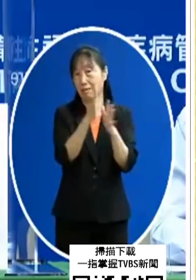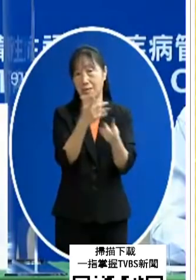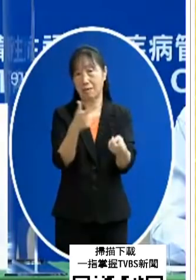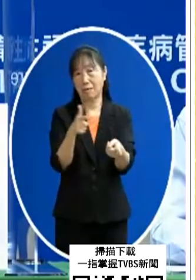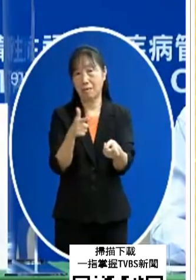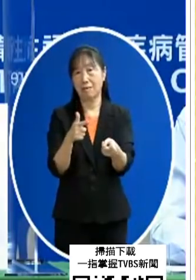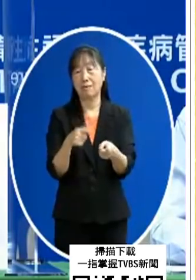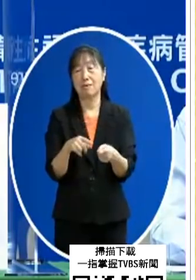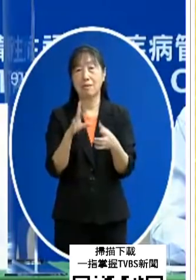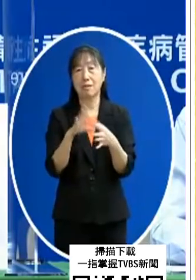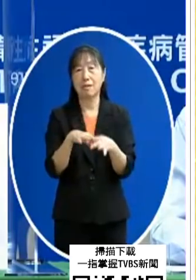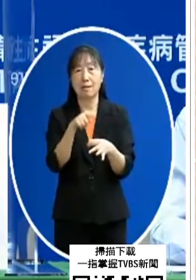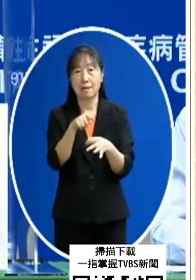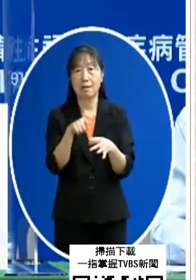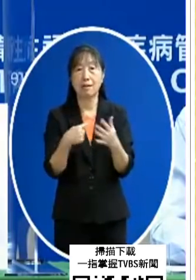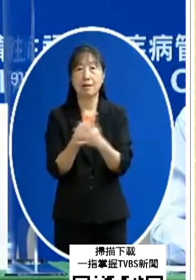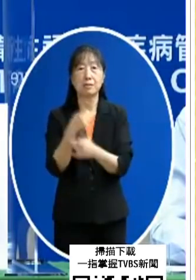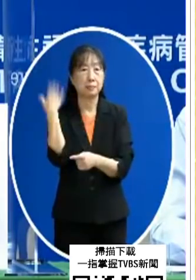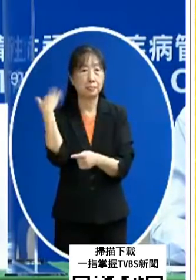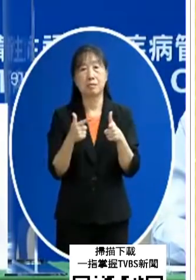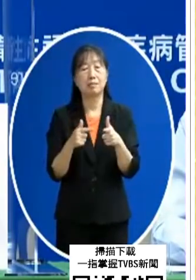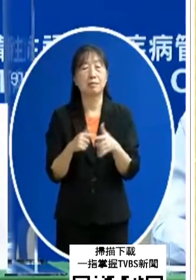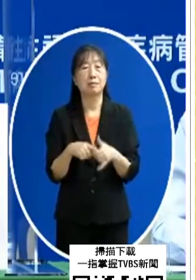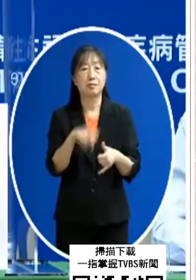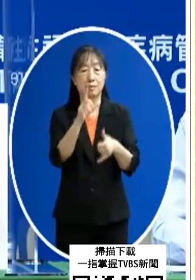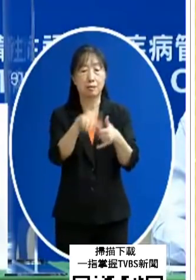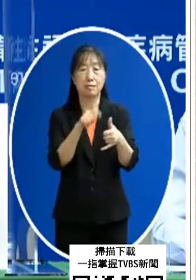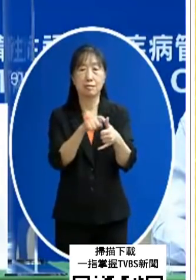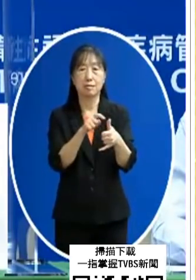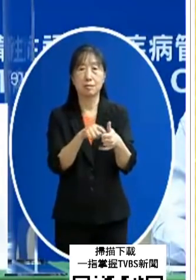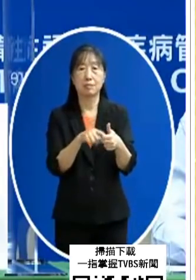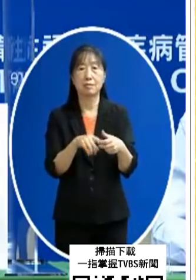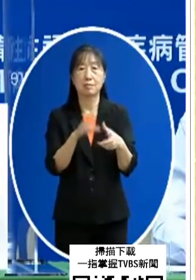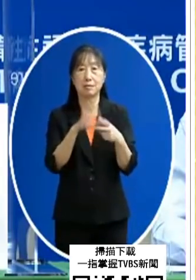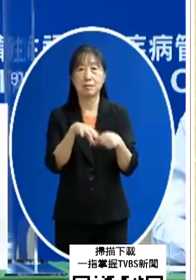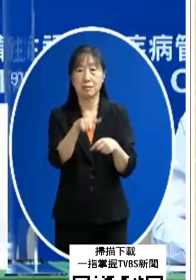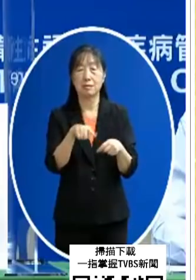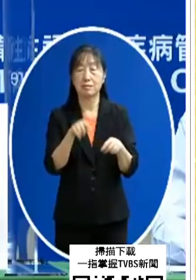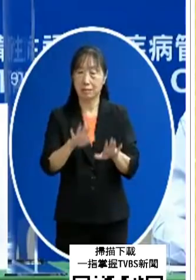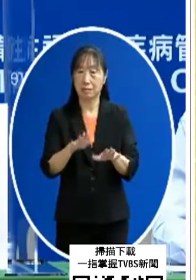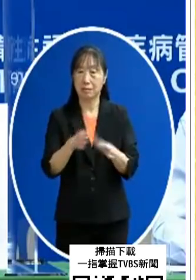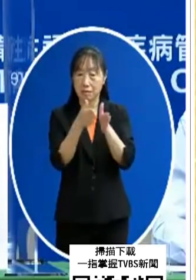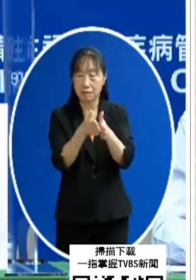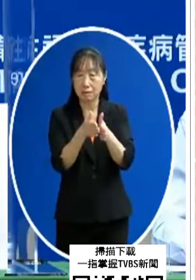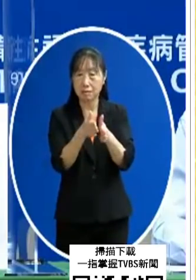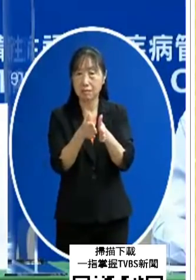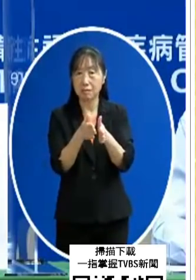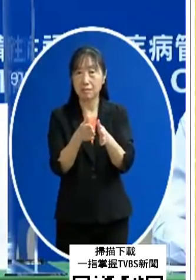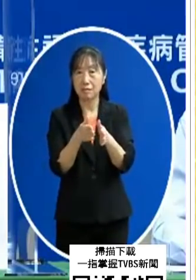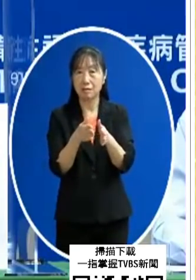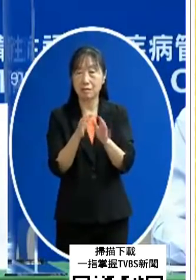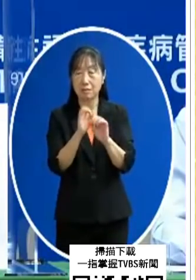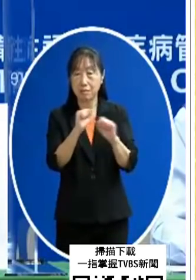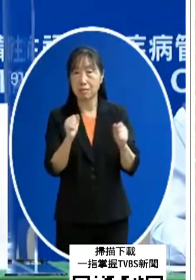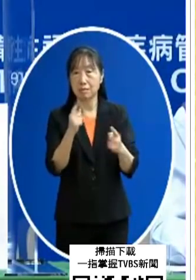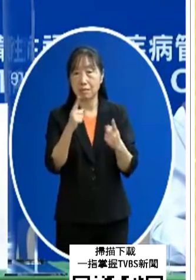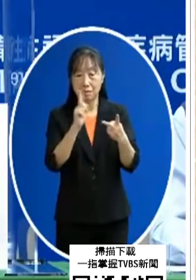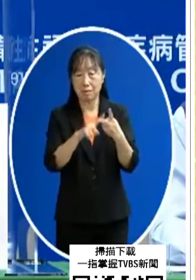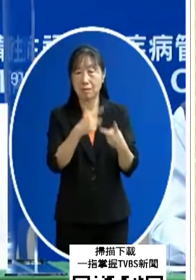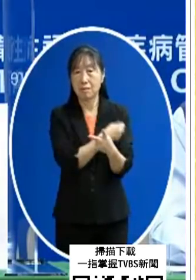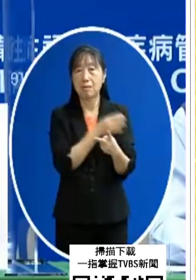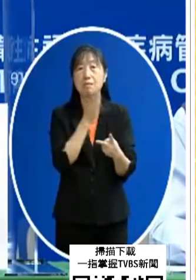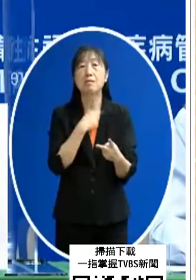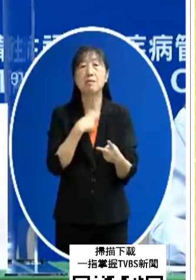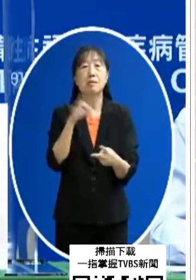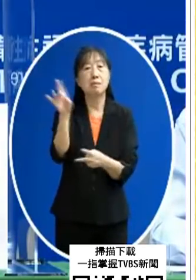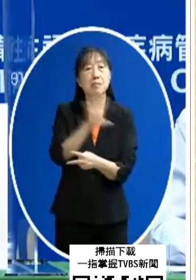至林秉枢是没有跟他同住的，请问你怎么认定的？你不要说什么事后诸葛，我就问你一